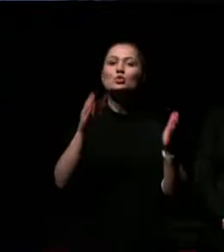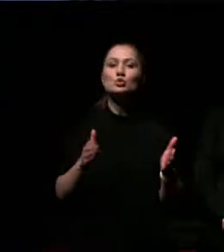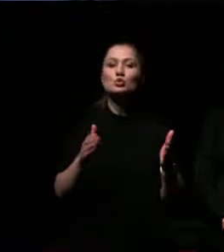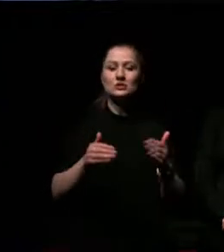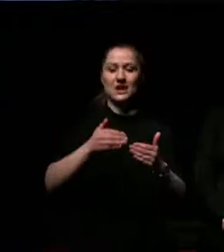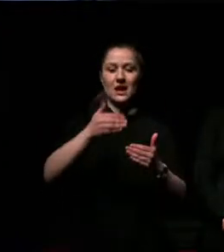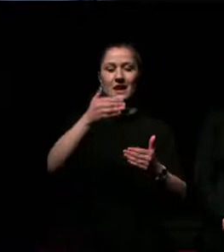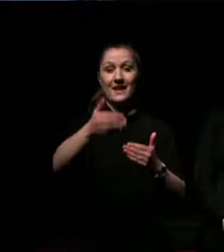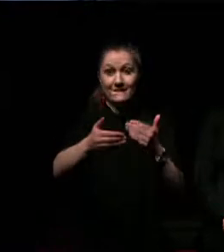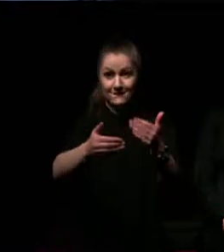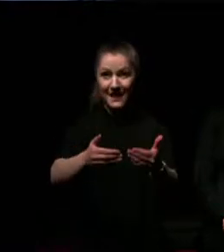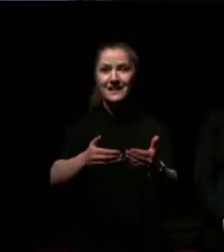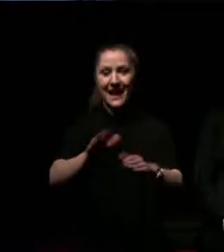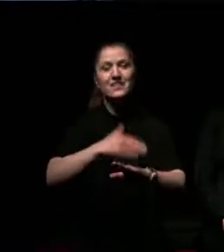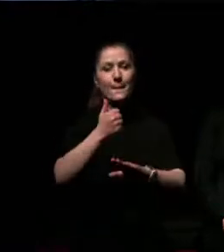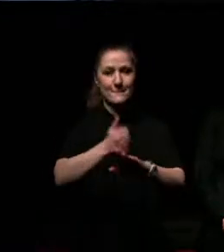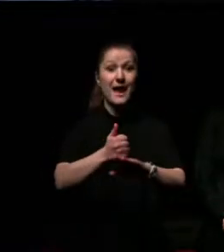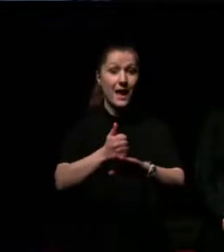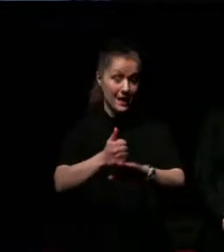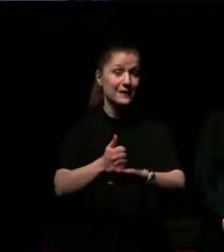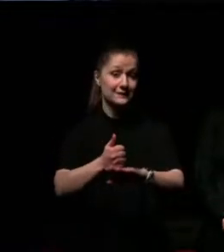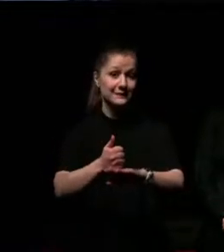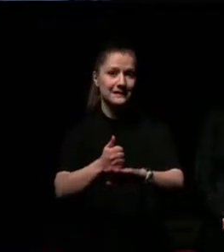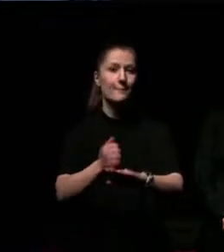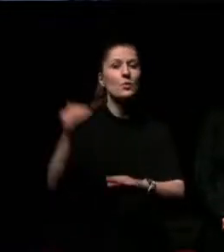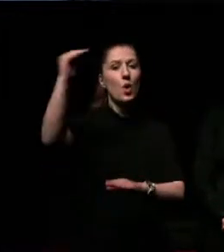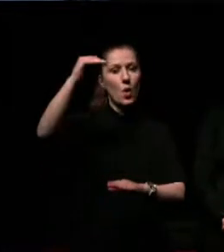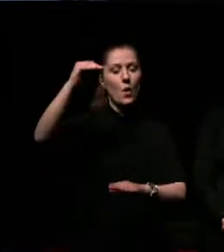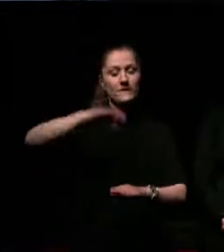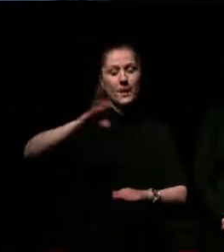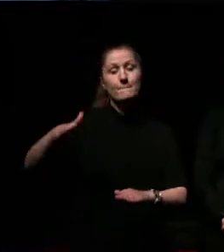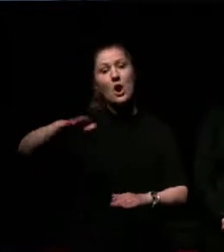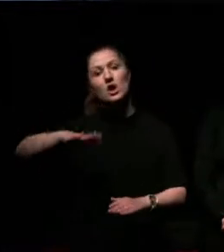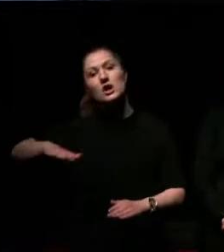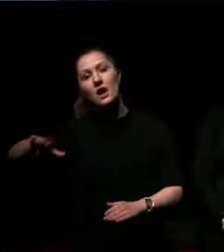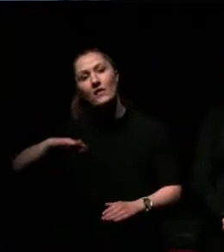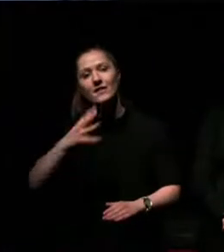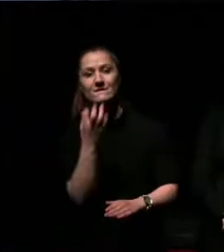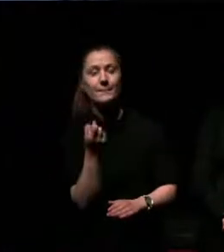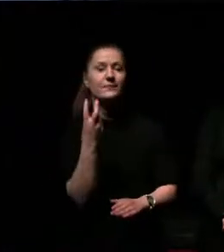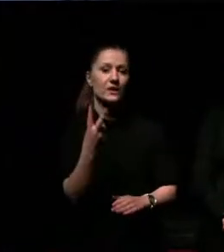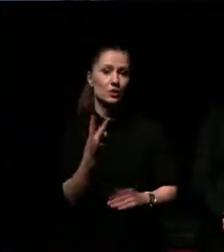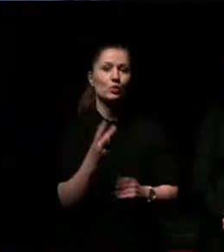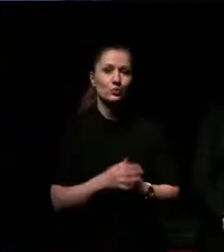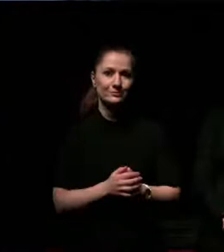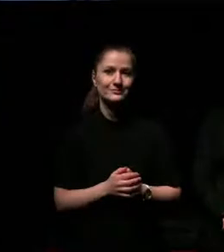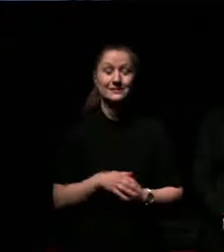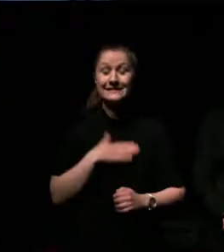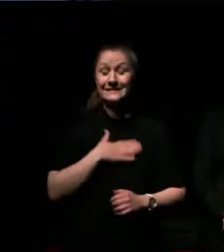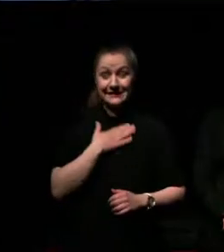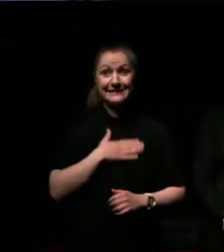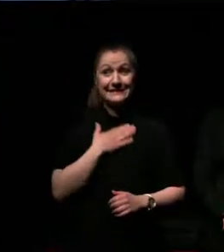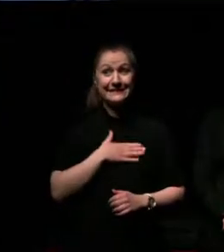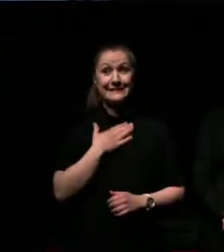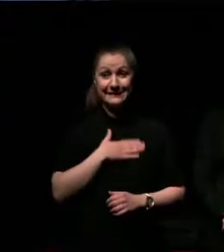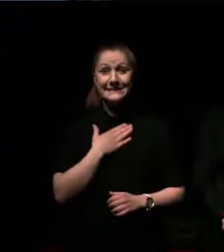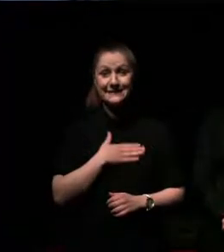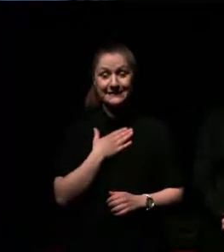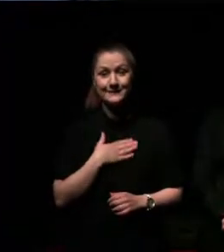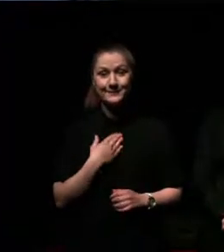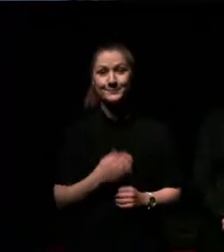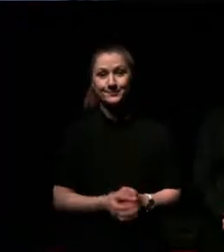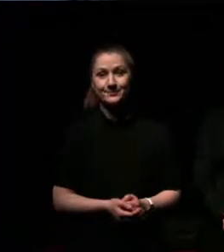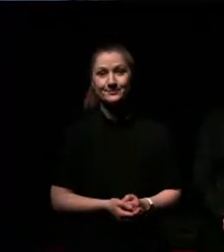kommer. Og det kommer etter hvert på Øvre Bakklandet 52, noe vi gleder oss utrolig til.